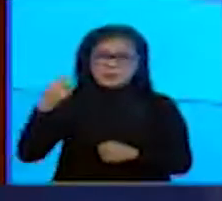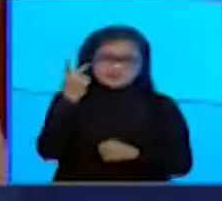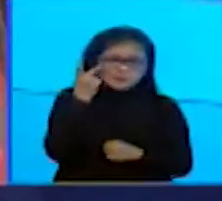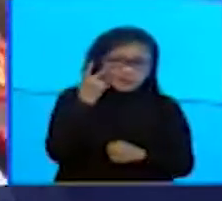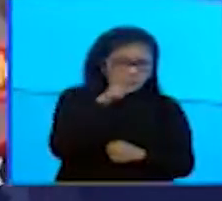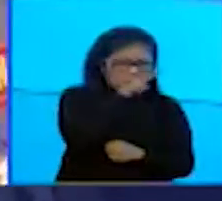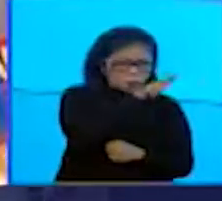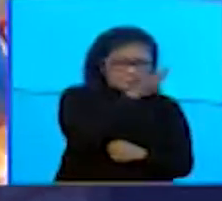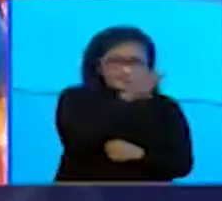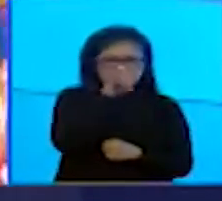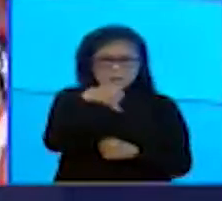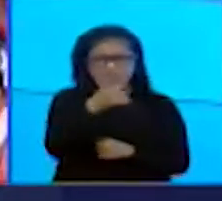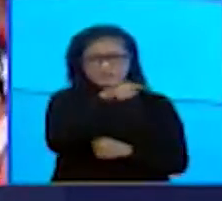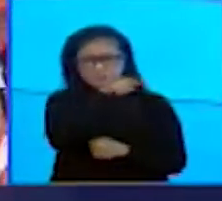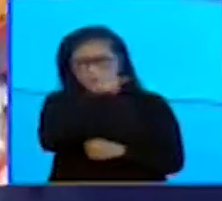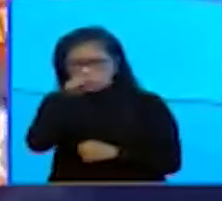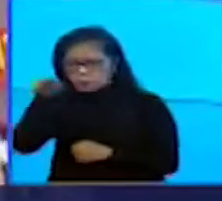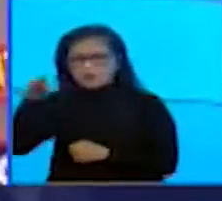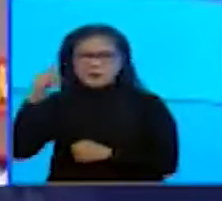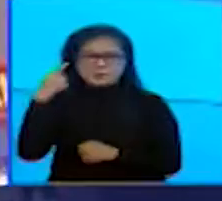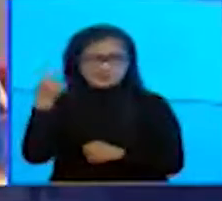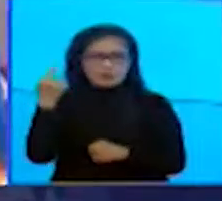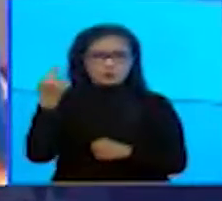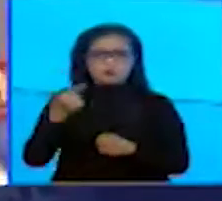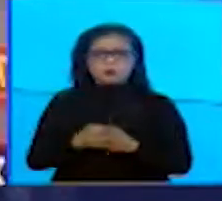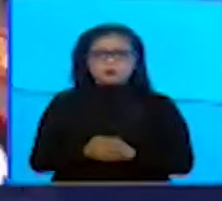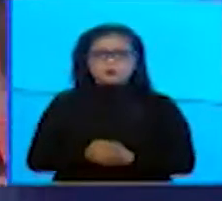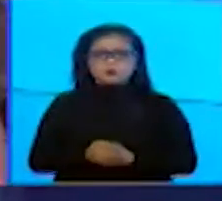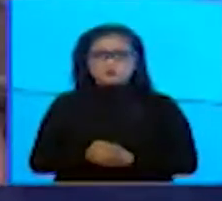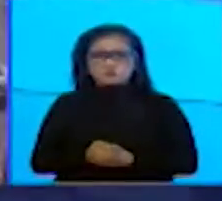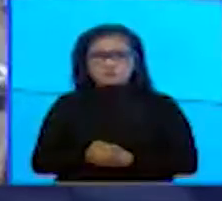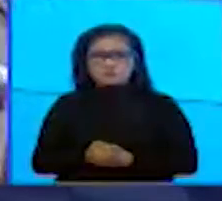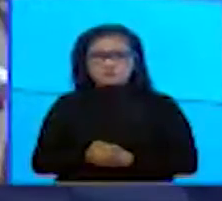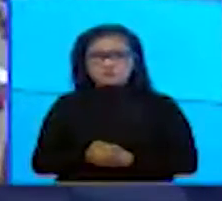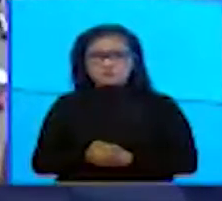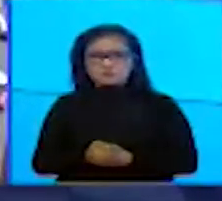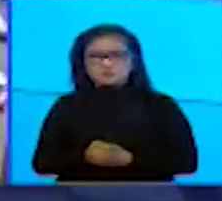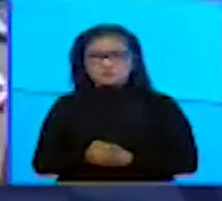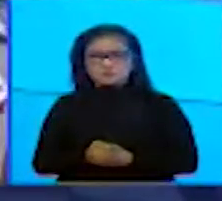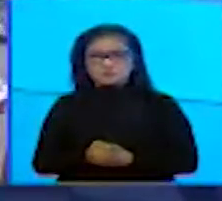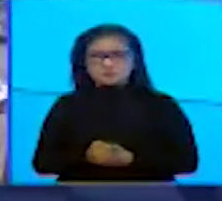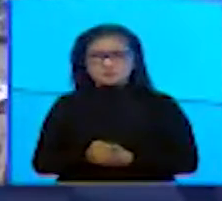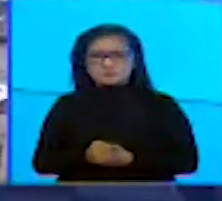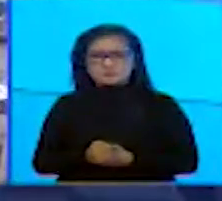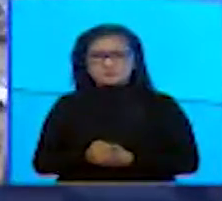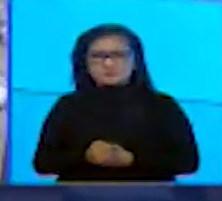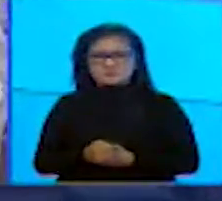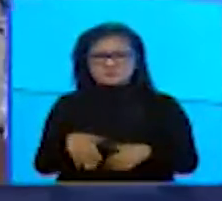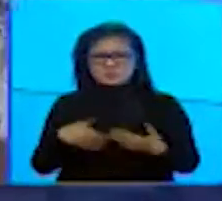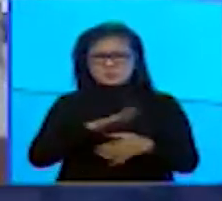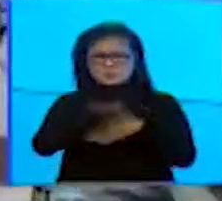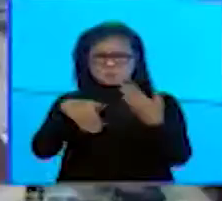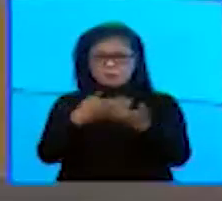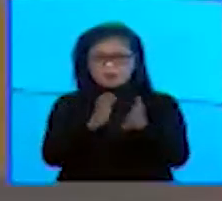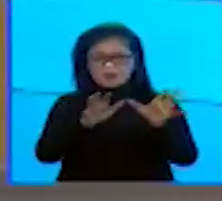8 jam, 8 jam tugas, jadi kita semua siap 24 jam penuh untuk